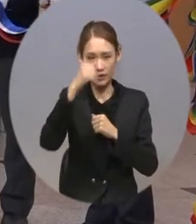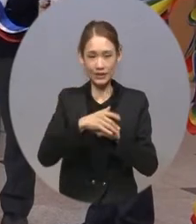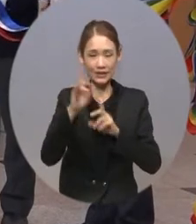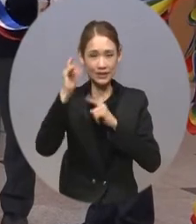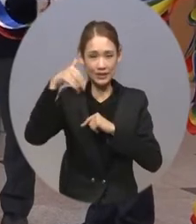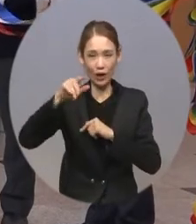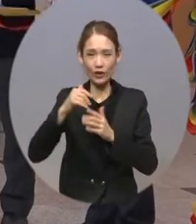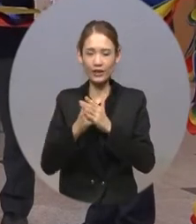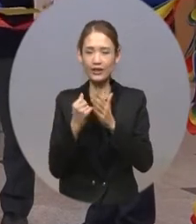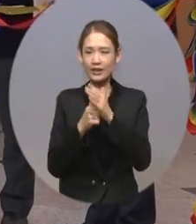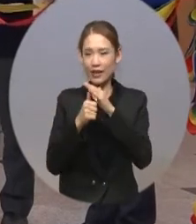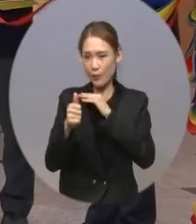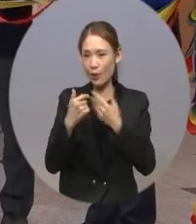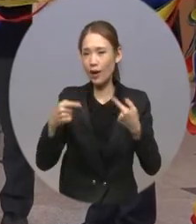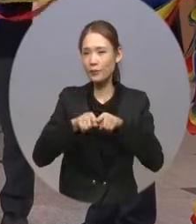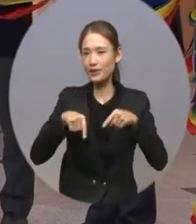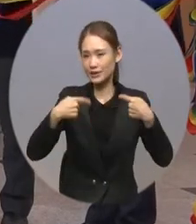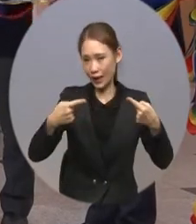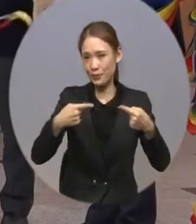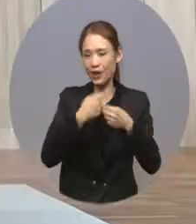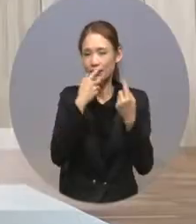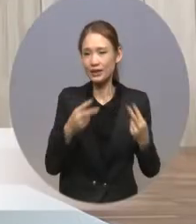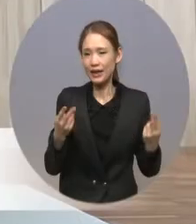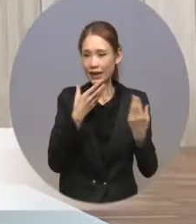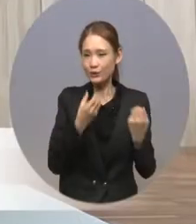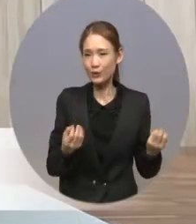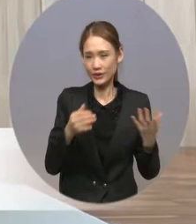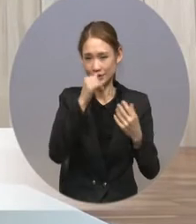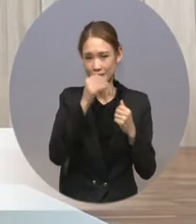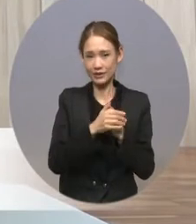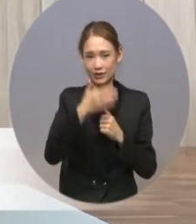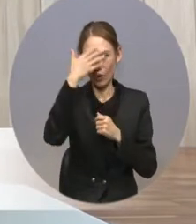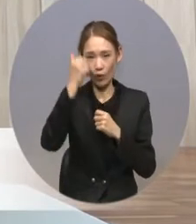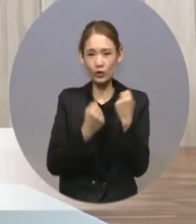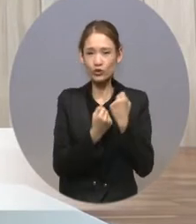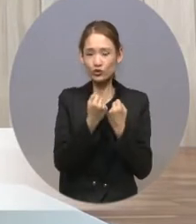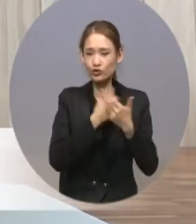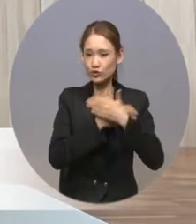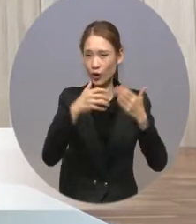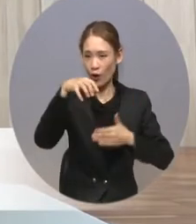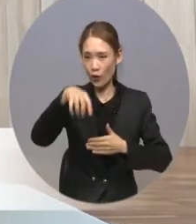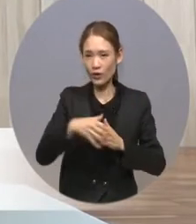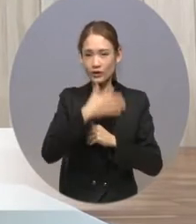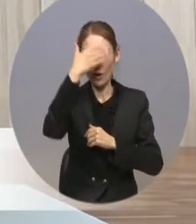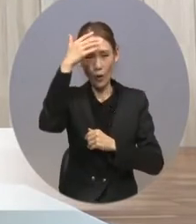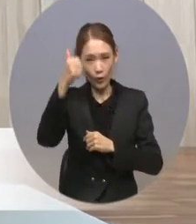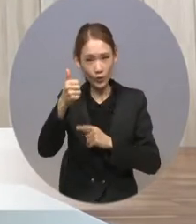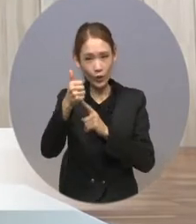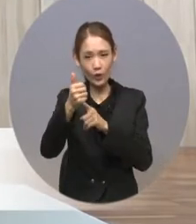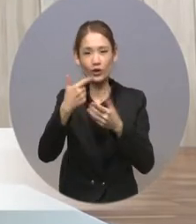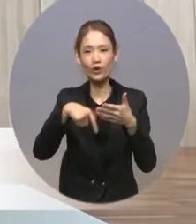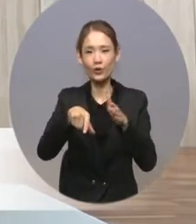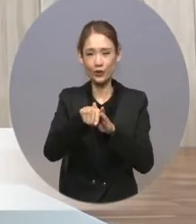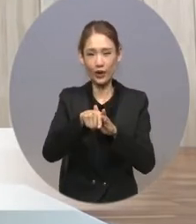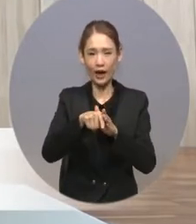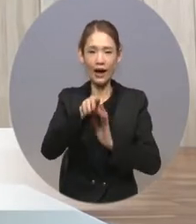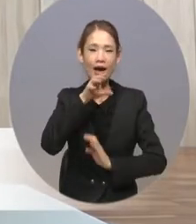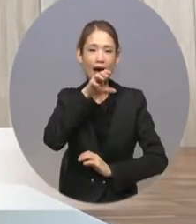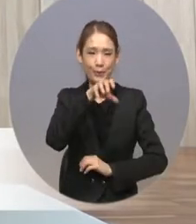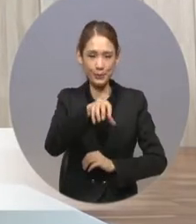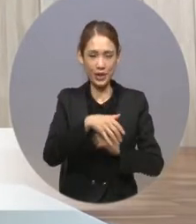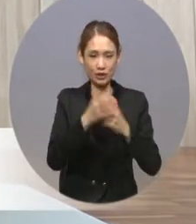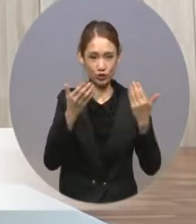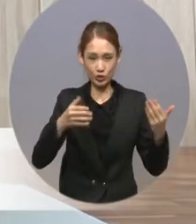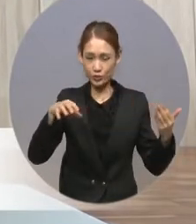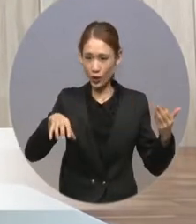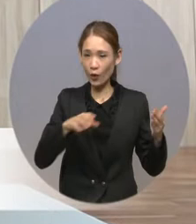대표가 참여한 가운데 개소식을 진행했습니다. 청소년 수련관에 청소년들만을 위한 청소년 카페 그리고 이렇게